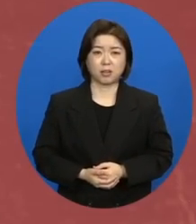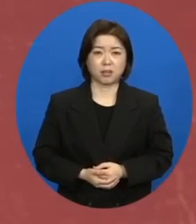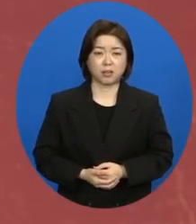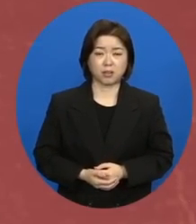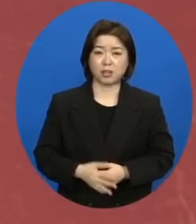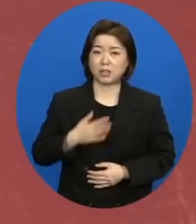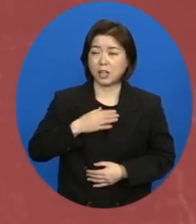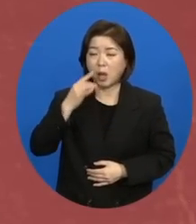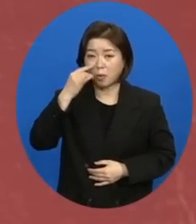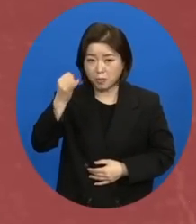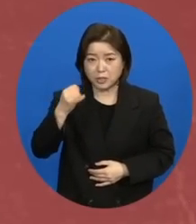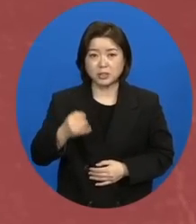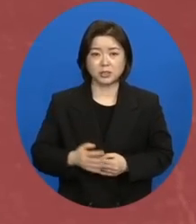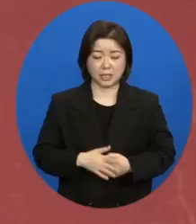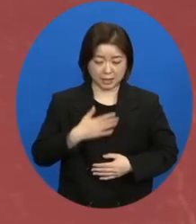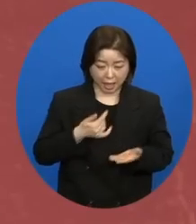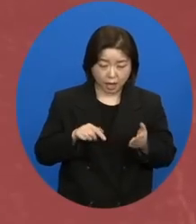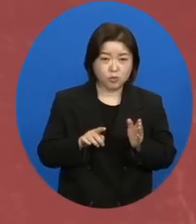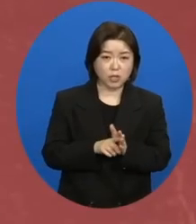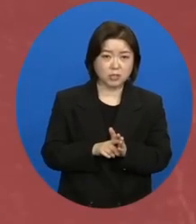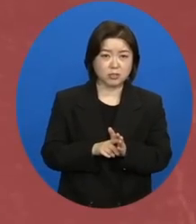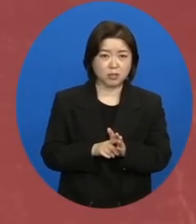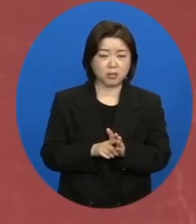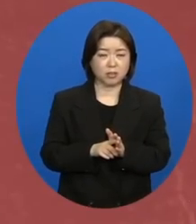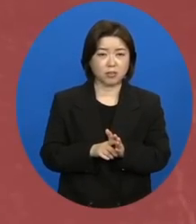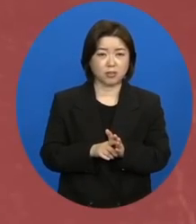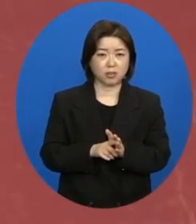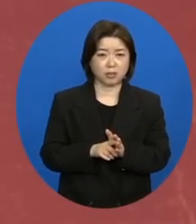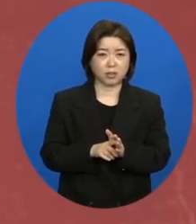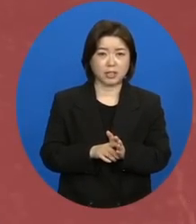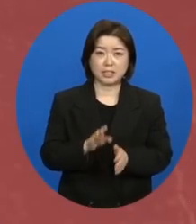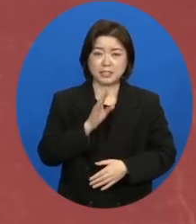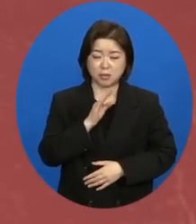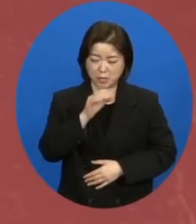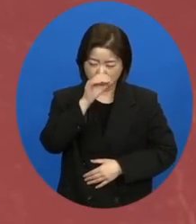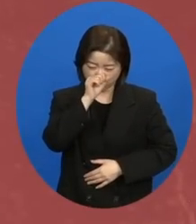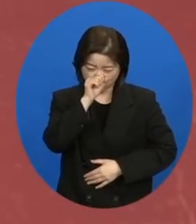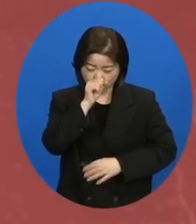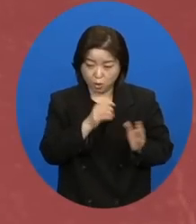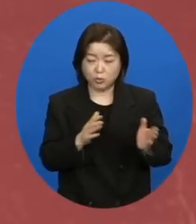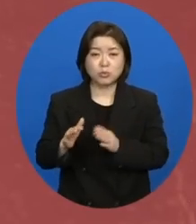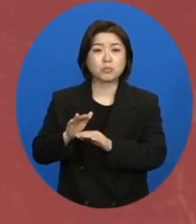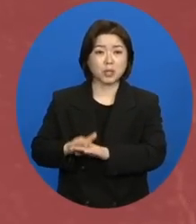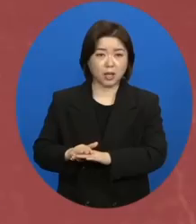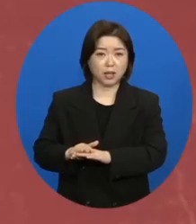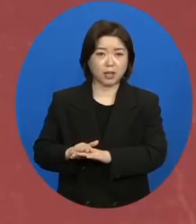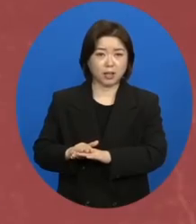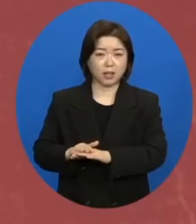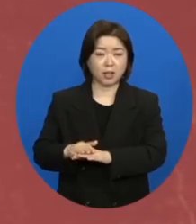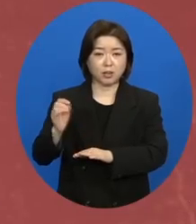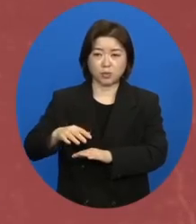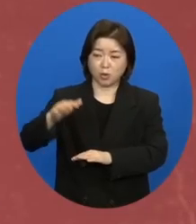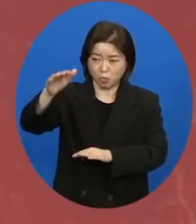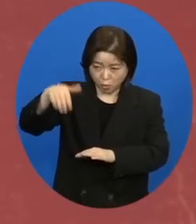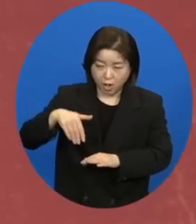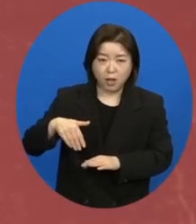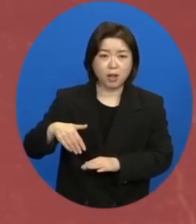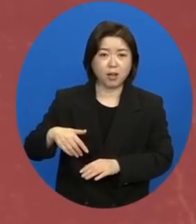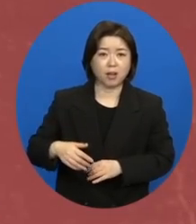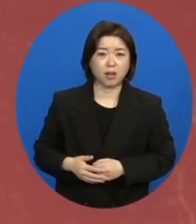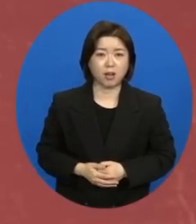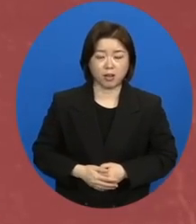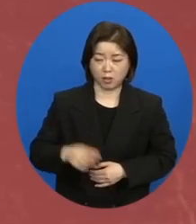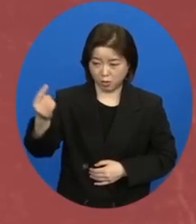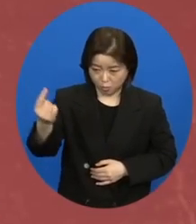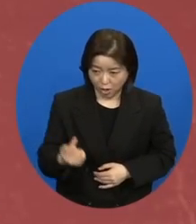우리 어머니는 나를 위해서 정말 좋은 걸 준비해놨다고요. 그리고 오라 한 거예요. 그래서